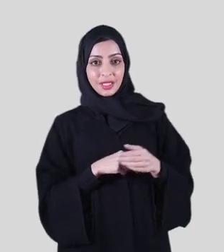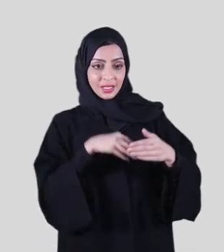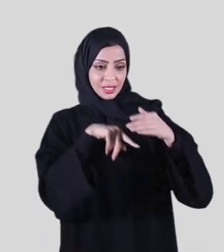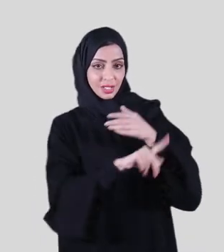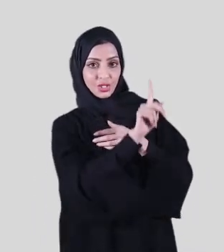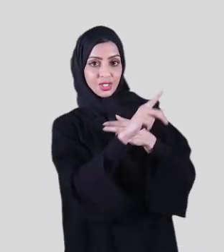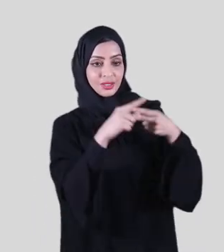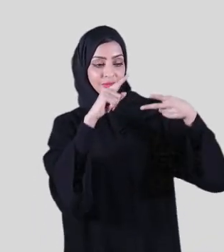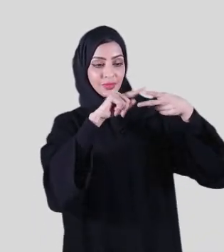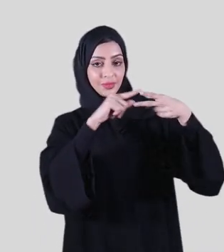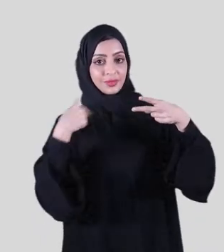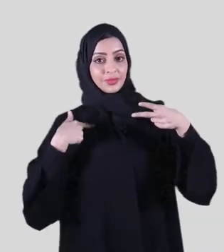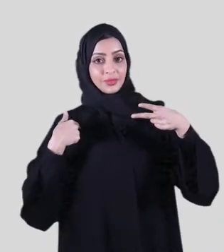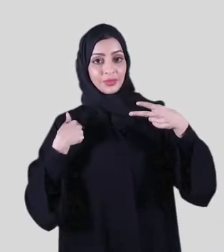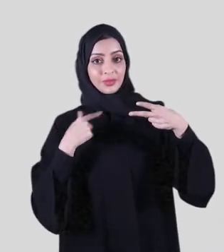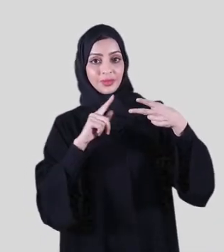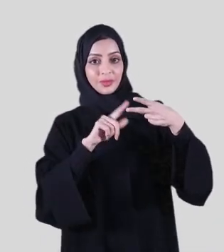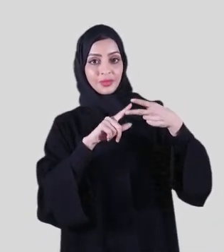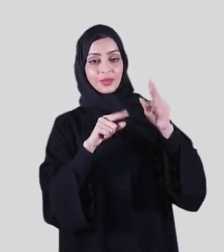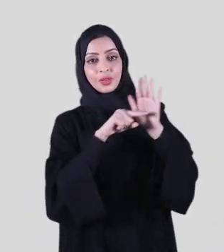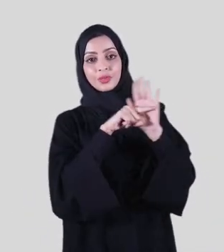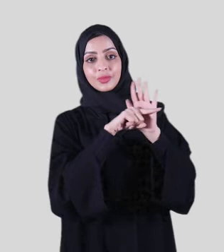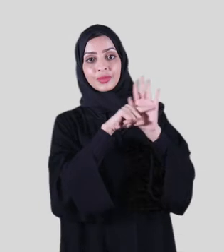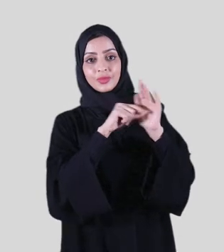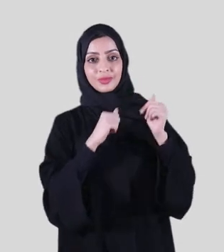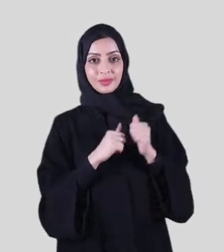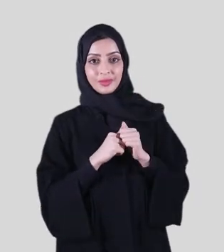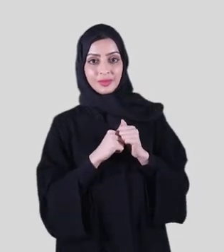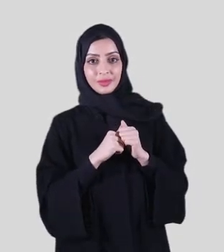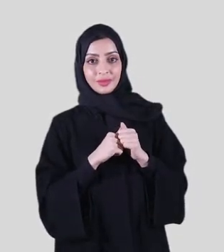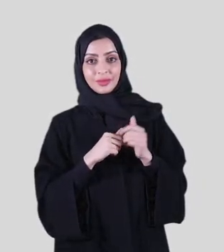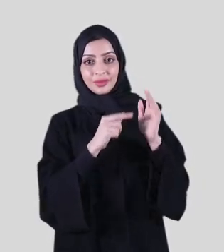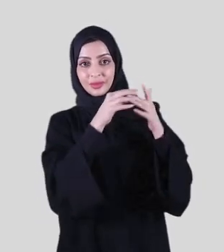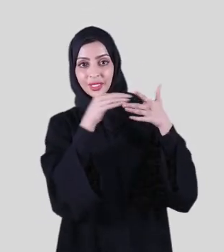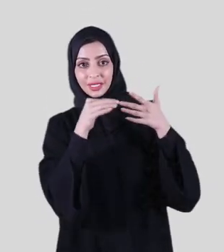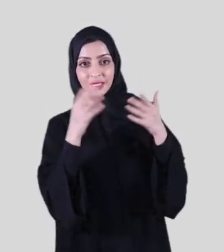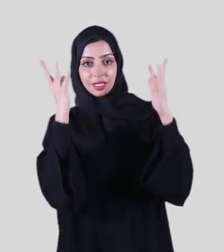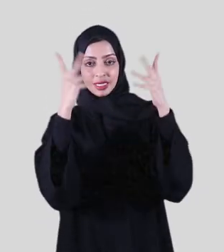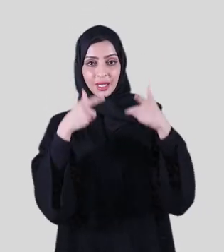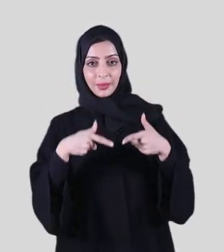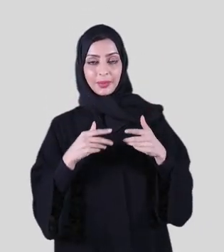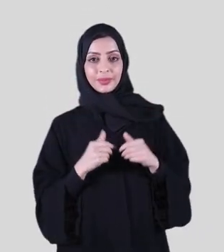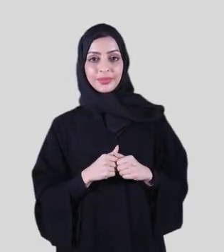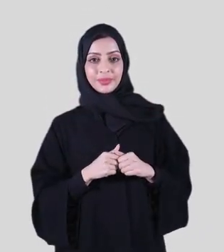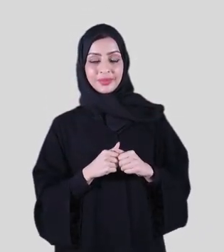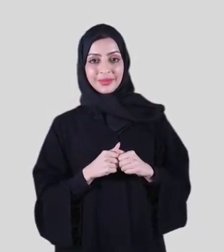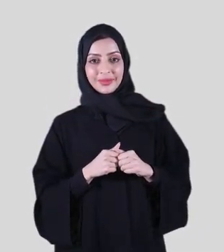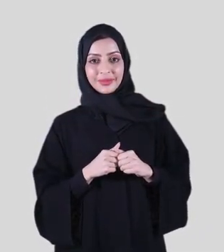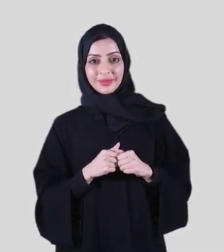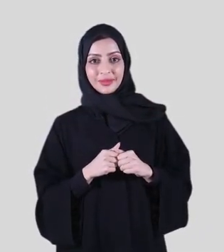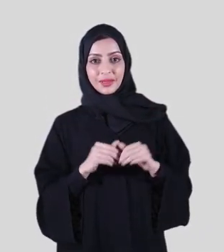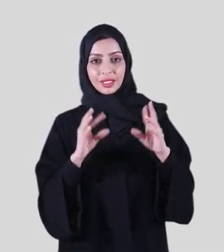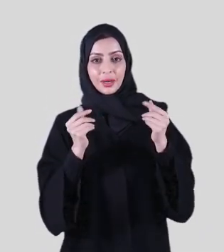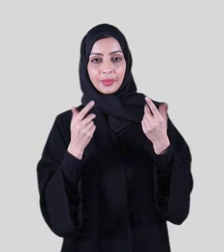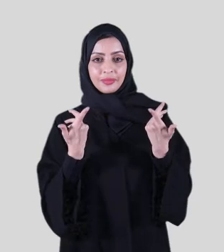سجل الدخول باستخدام اسم المستخدم وكلمة المرور. حدد الحسابات وقم بتعديل المبلغ إذا